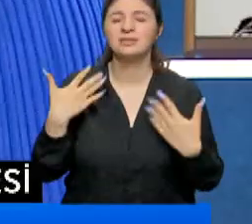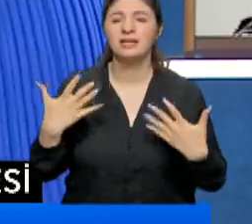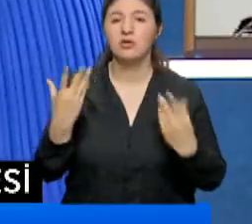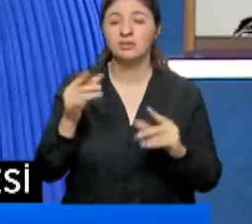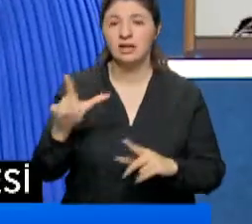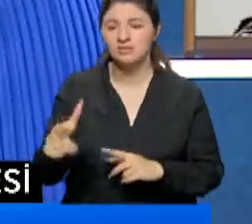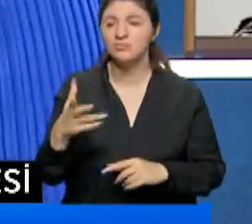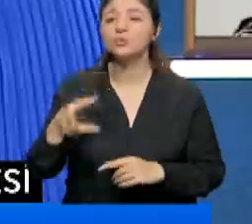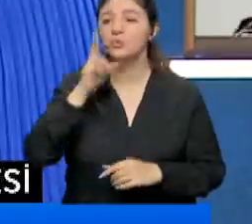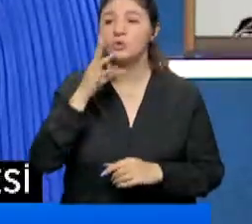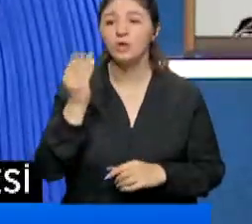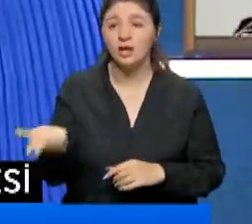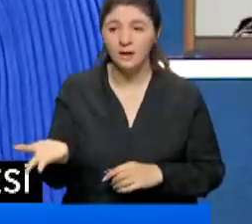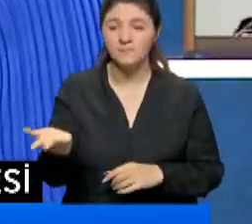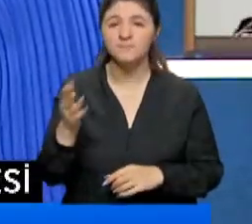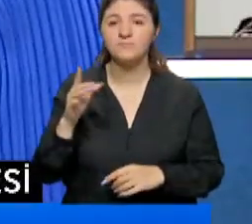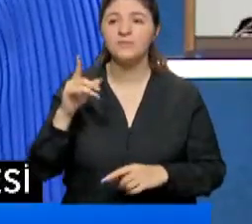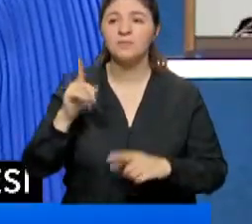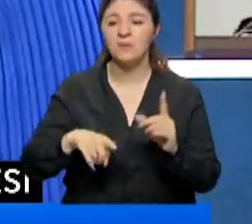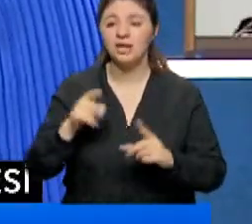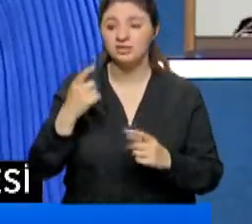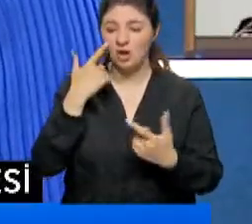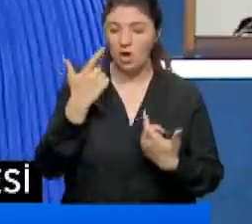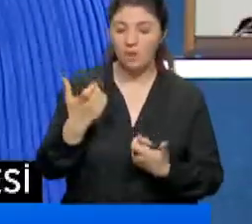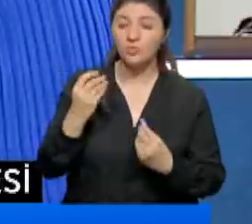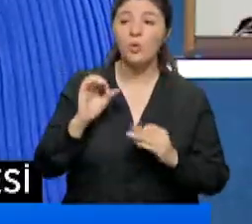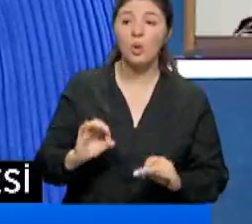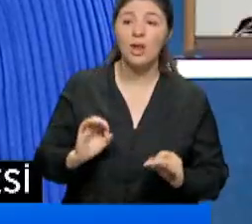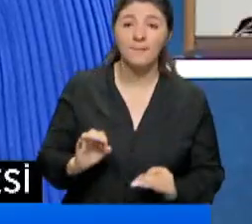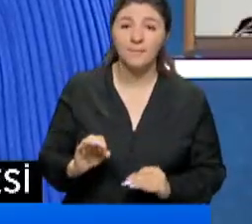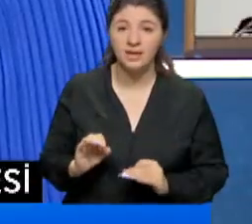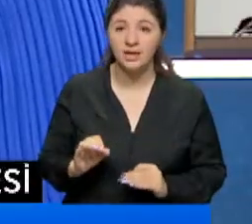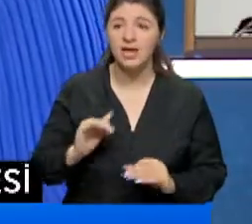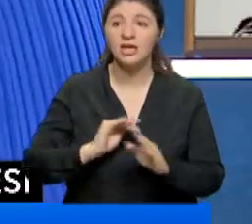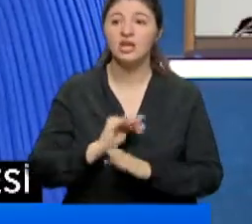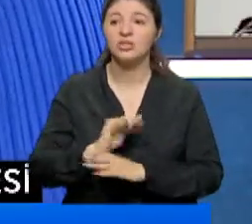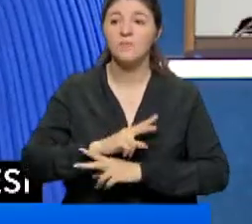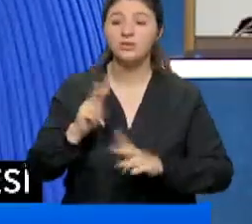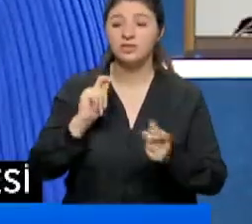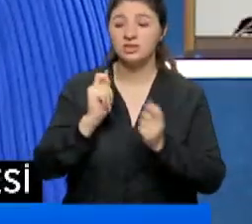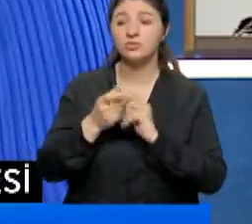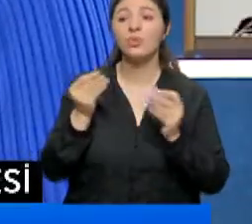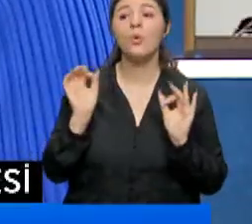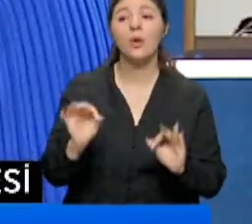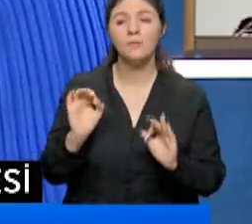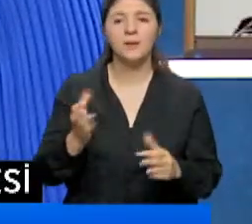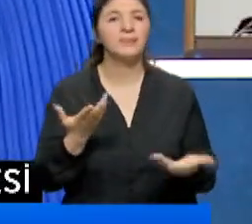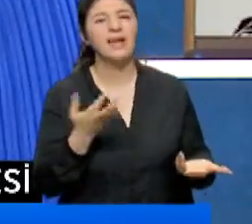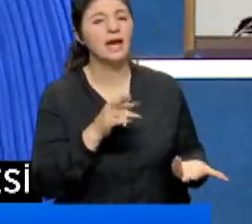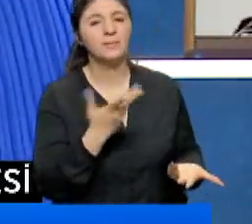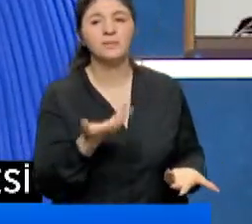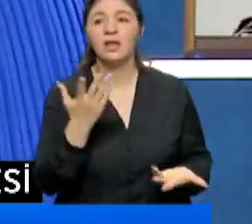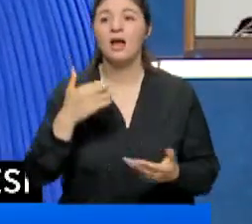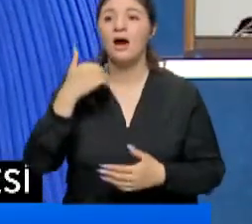gerekiyor sonuçta Bazı önlemler çok önemli yaşam tarzı değişikliklerine gibi